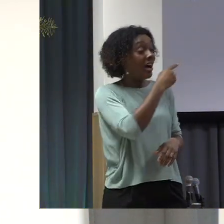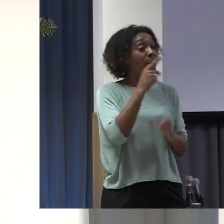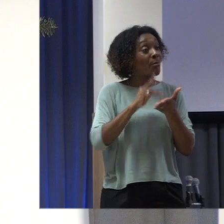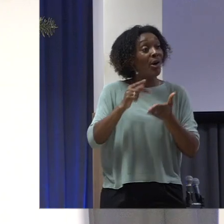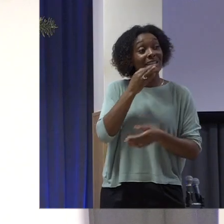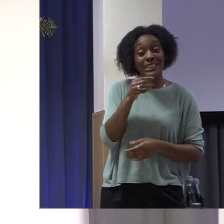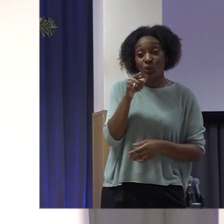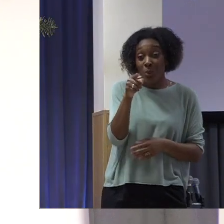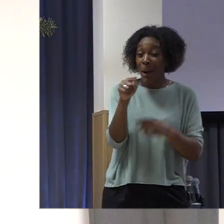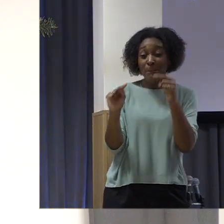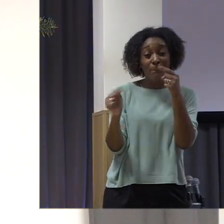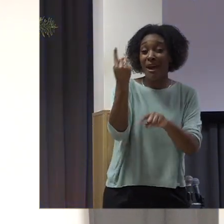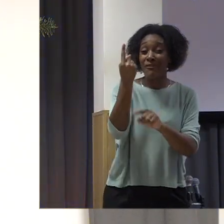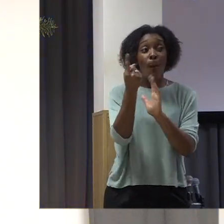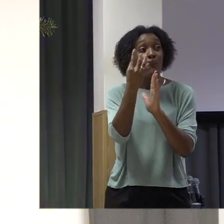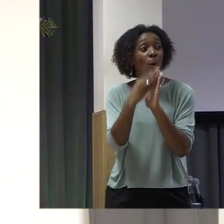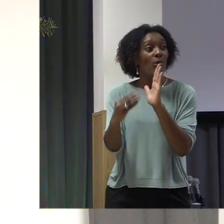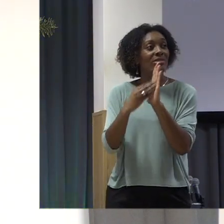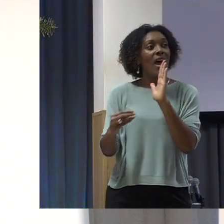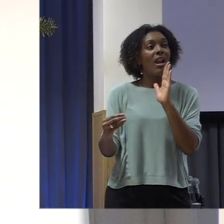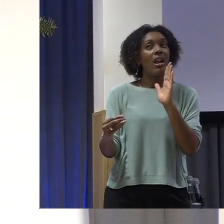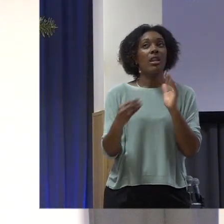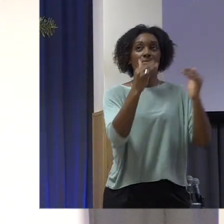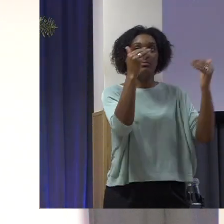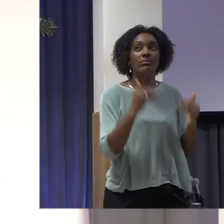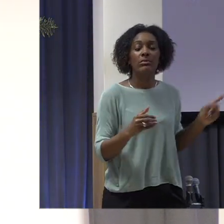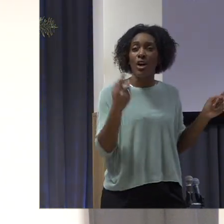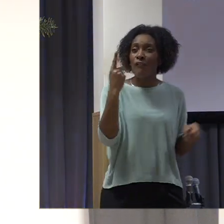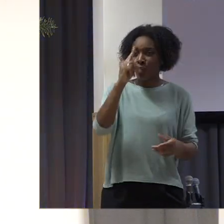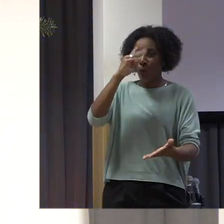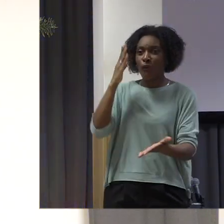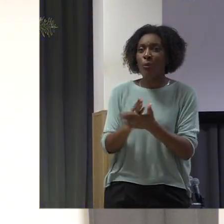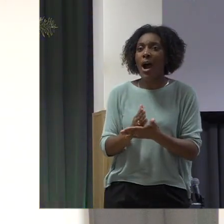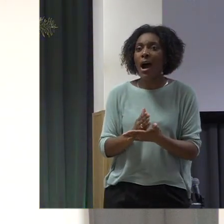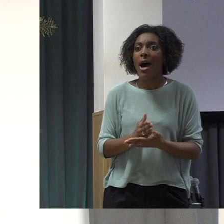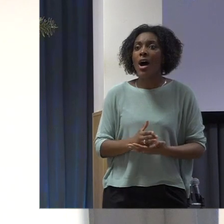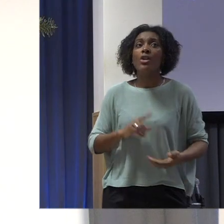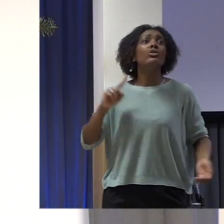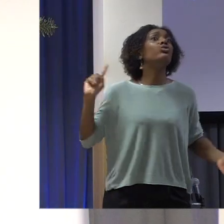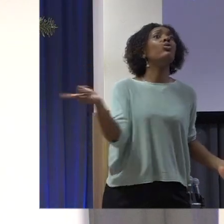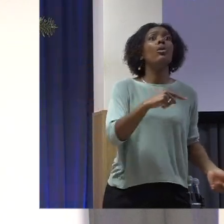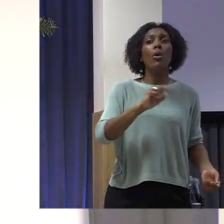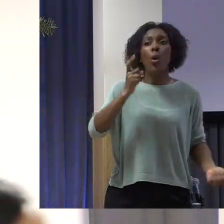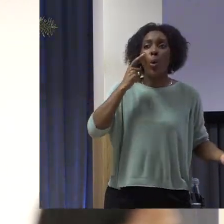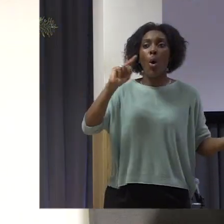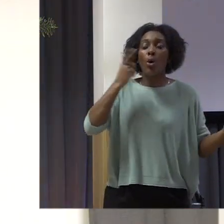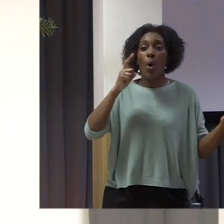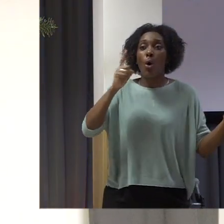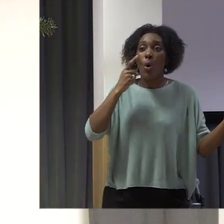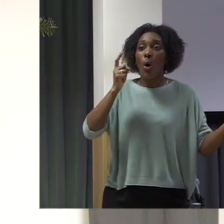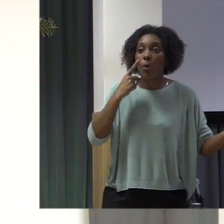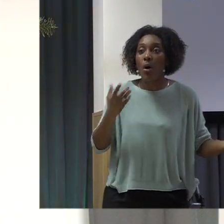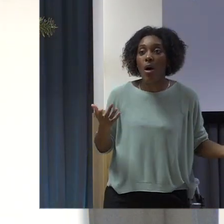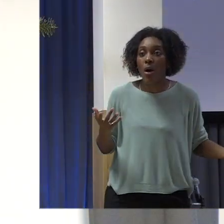rajoute un peu plus loin « Votre foi en Dieu s'est fait connaître en tout lieu, de telle manière que nous n'avons